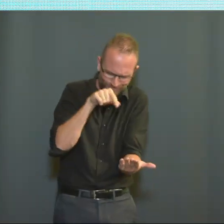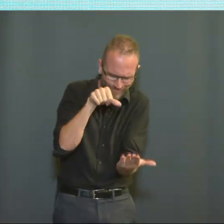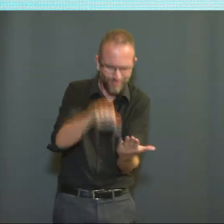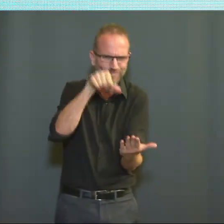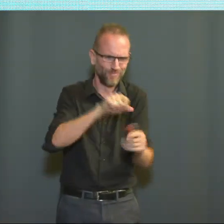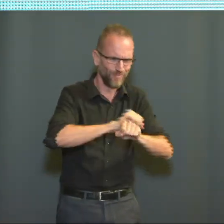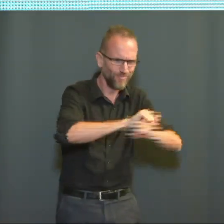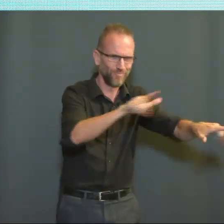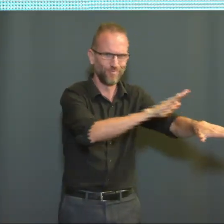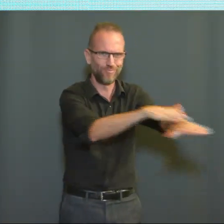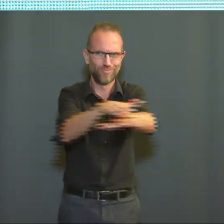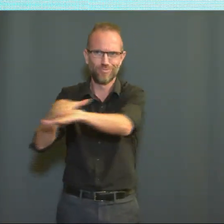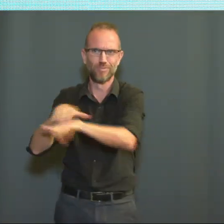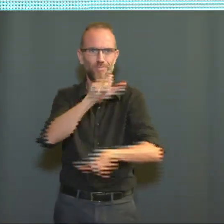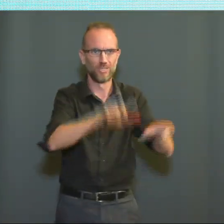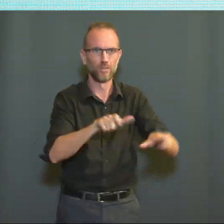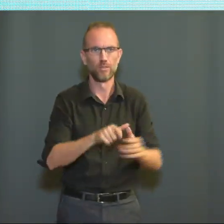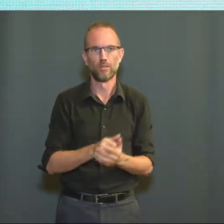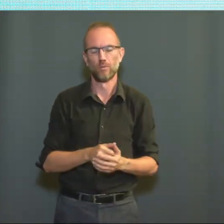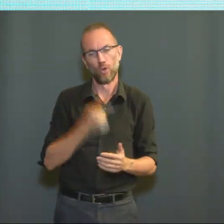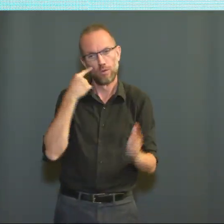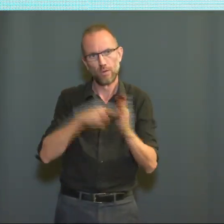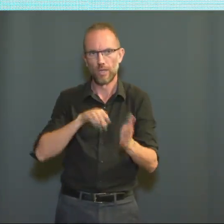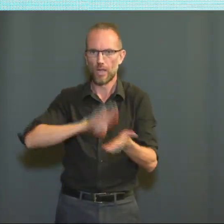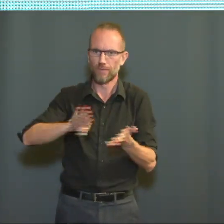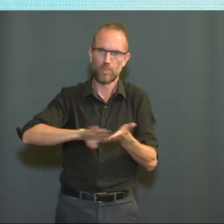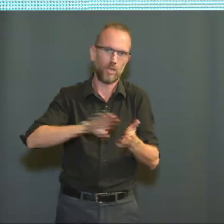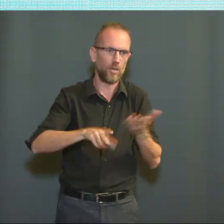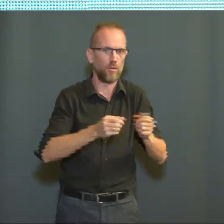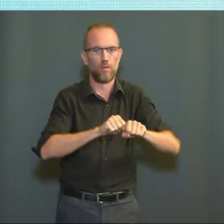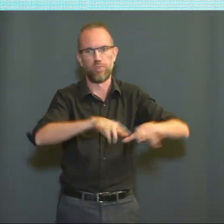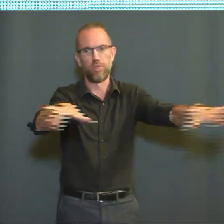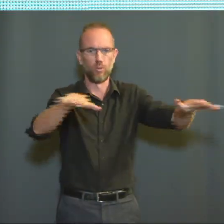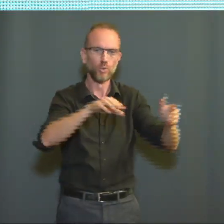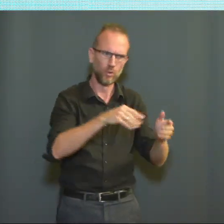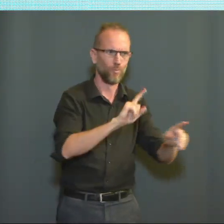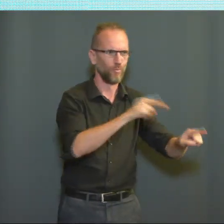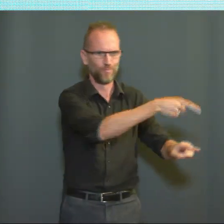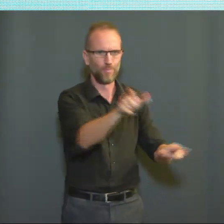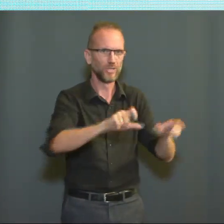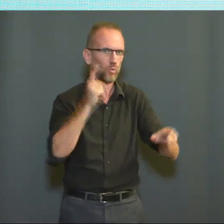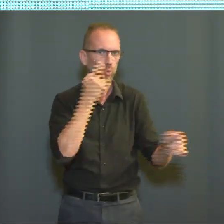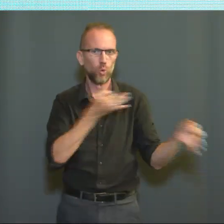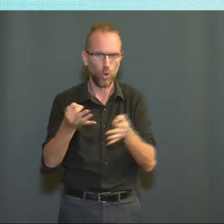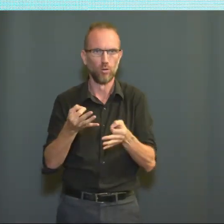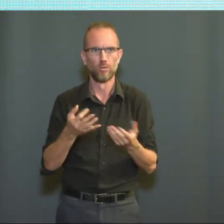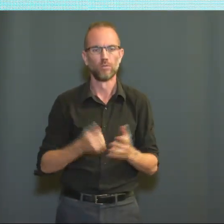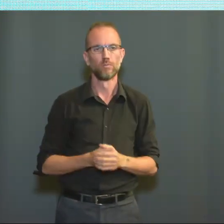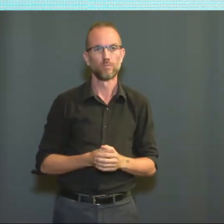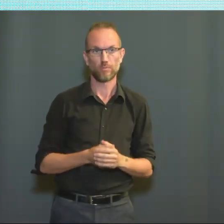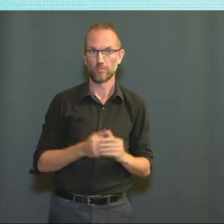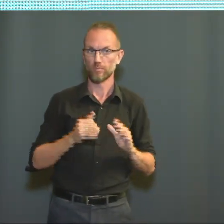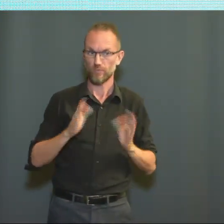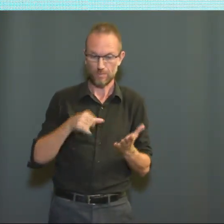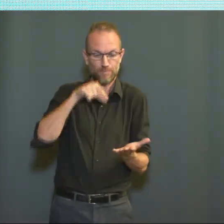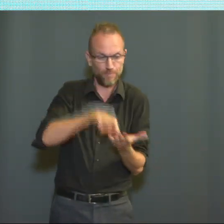informées d'un contact potentiellement risqué. Après cela, vous pouvez supprimer le résultat.